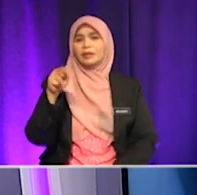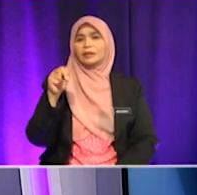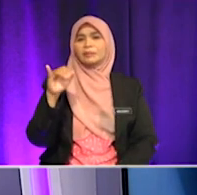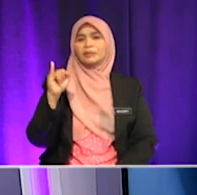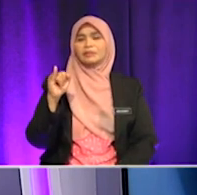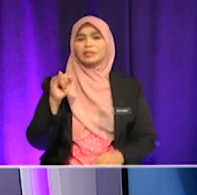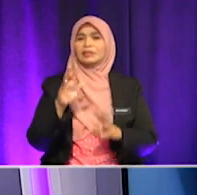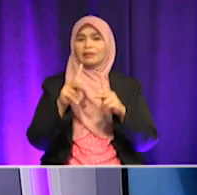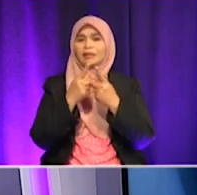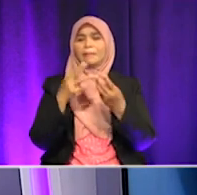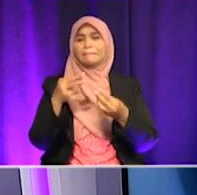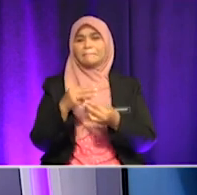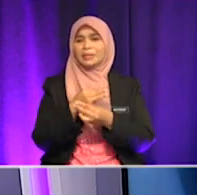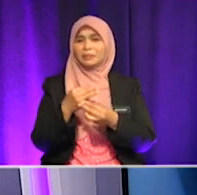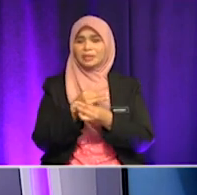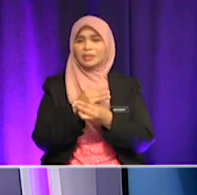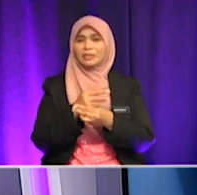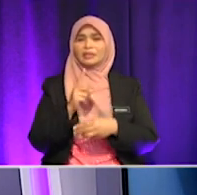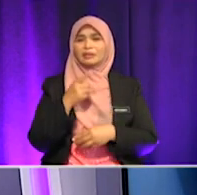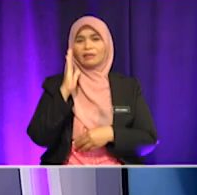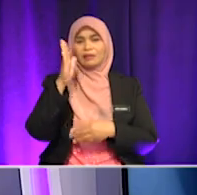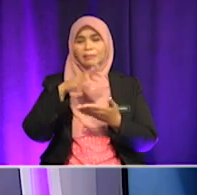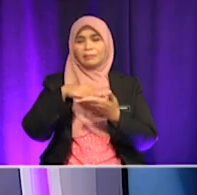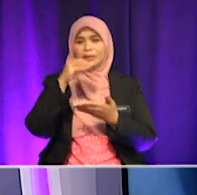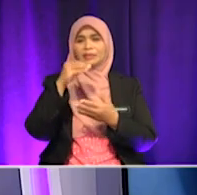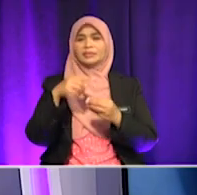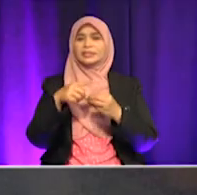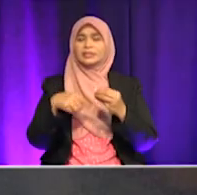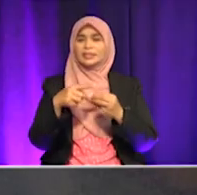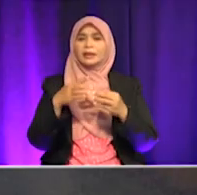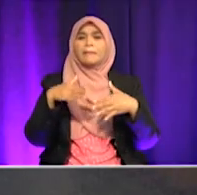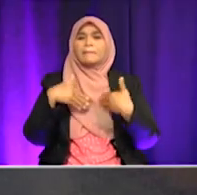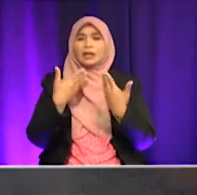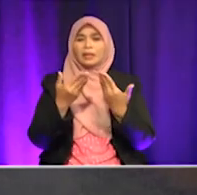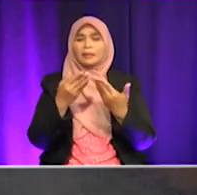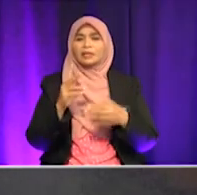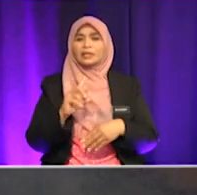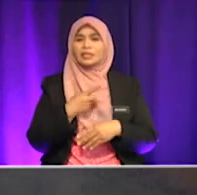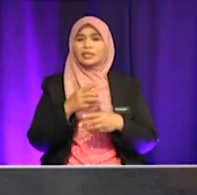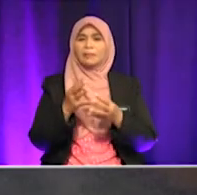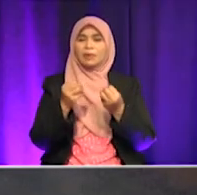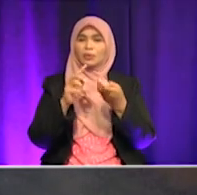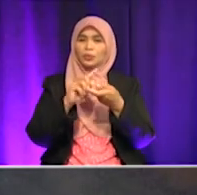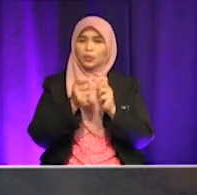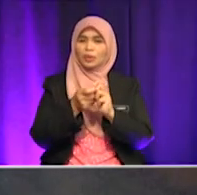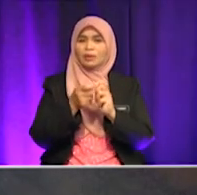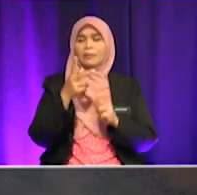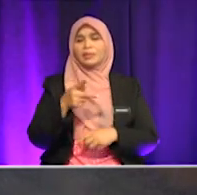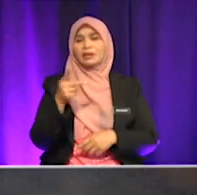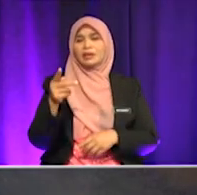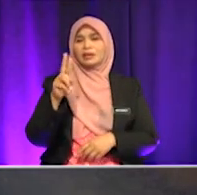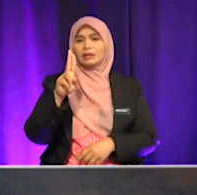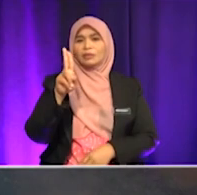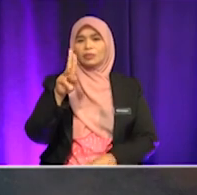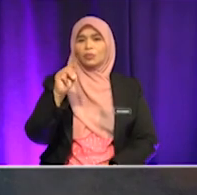kelas matematik yang seterusnya di mana kita akan belajar mengenai Bagaimana kita hendak menukarkan perkara rumus. Baik, silakan Cikgu.